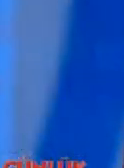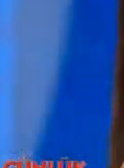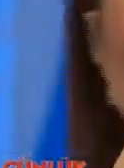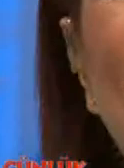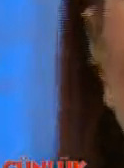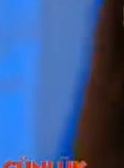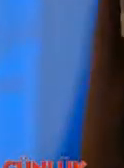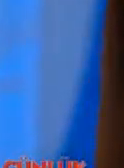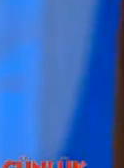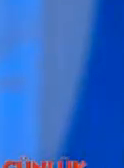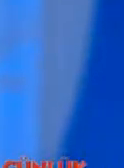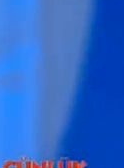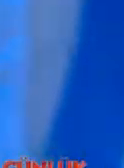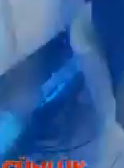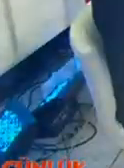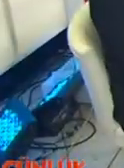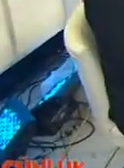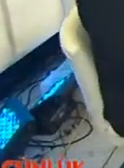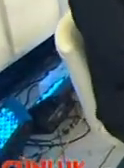gözyaşlarımdasın.